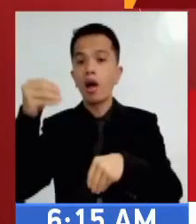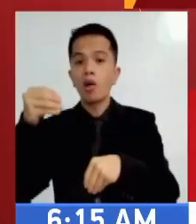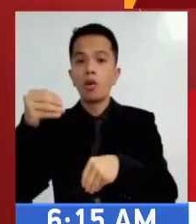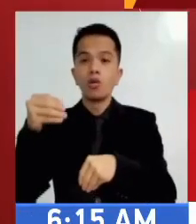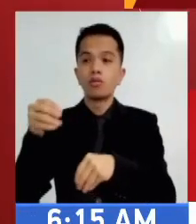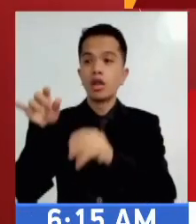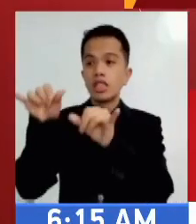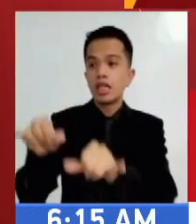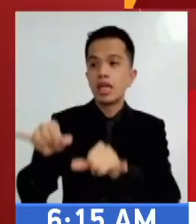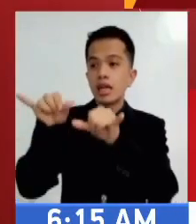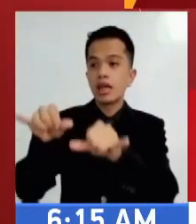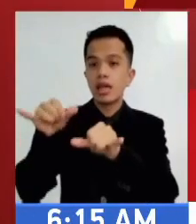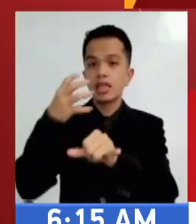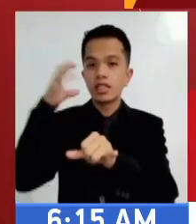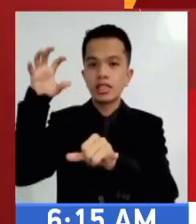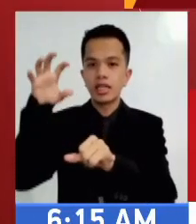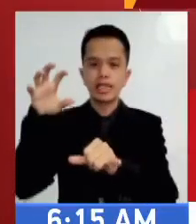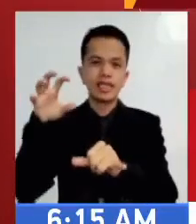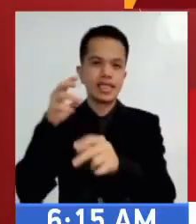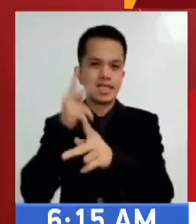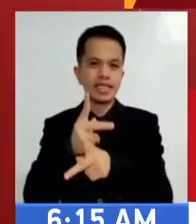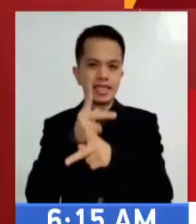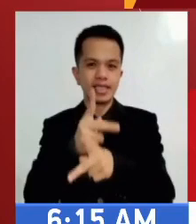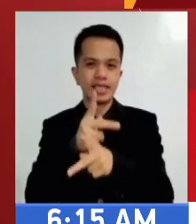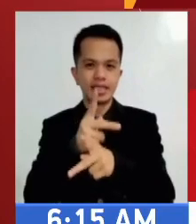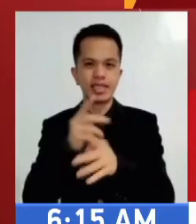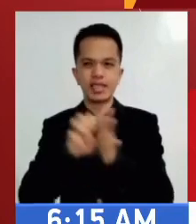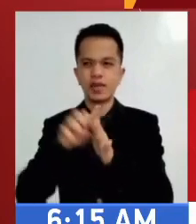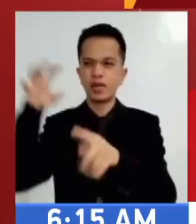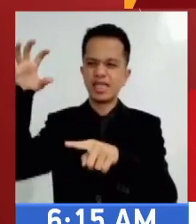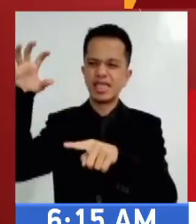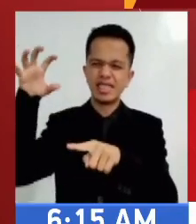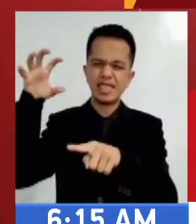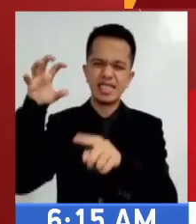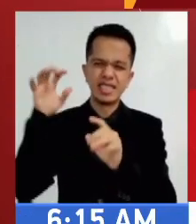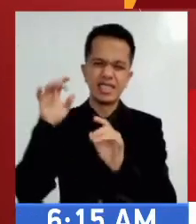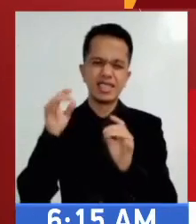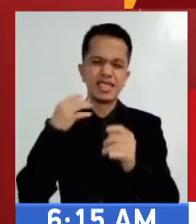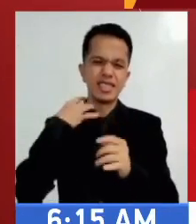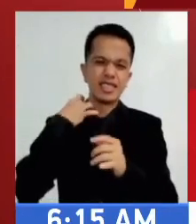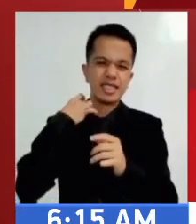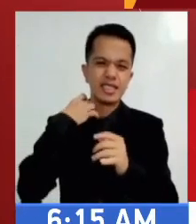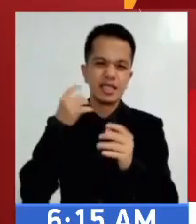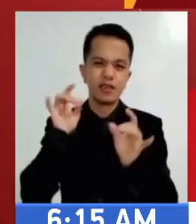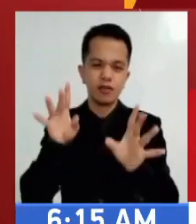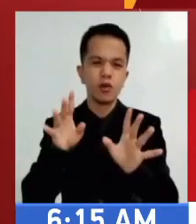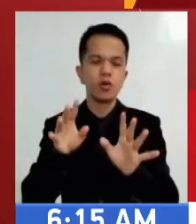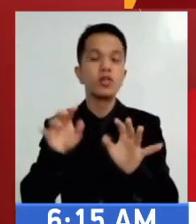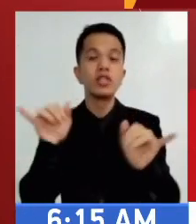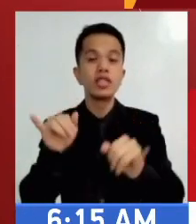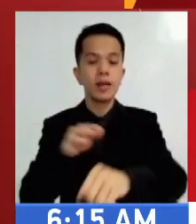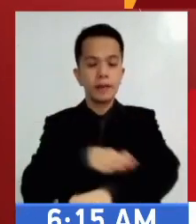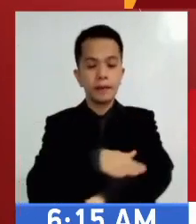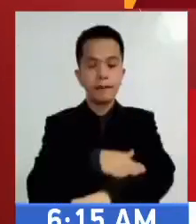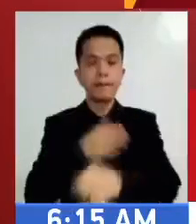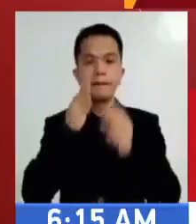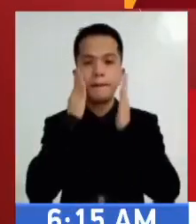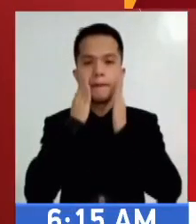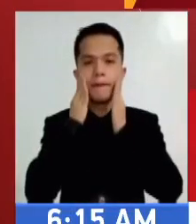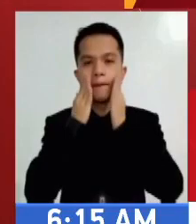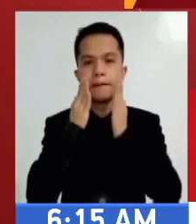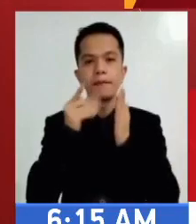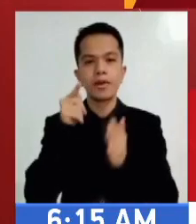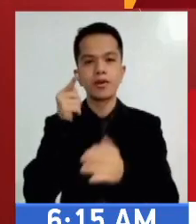maiiwasan, lalong-lalo na kapag matindi ang sikat ng araw, and always wear sun protection. Ginagawa na raw yan ni Aimee,